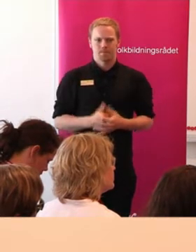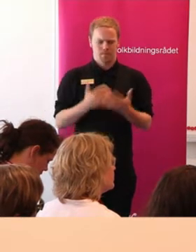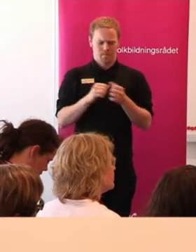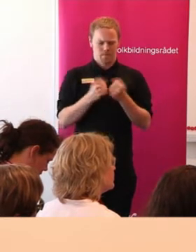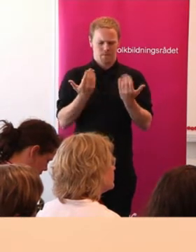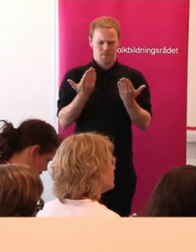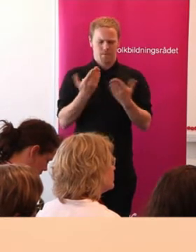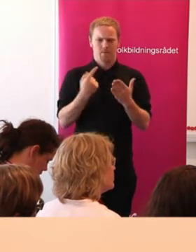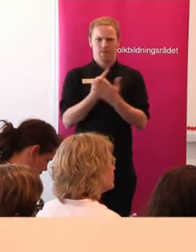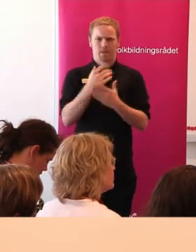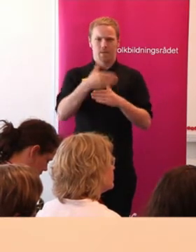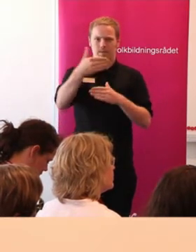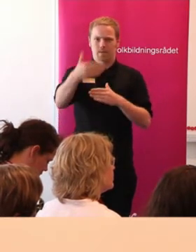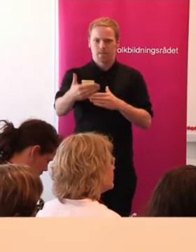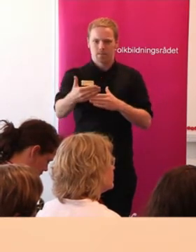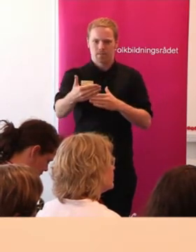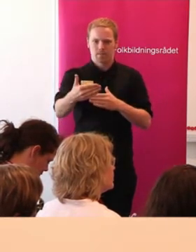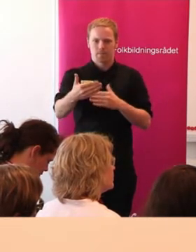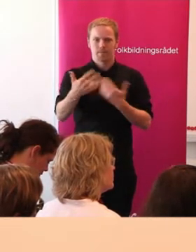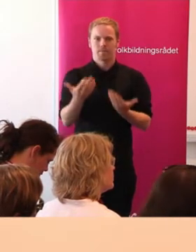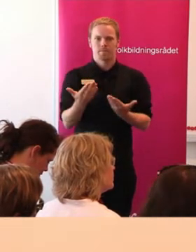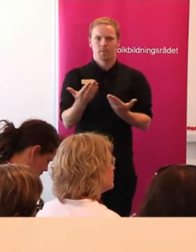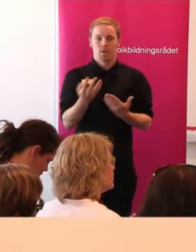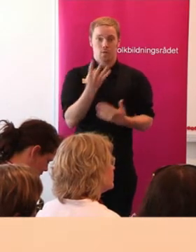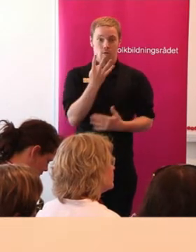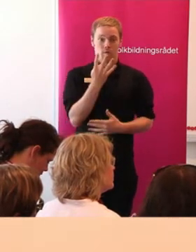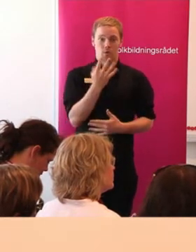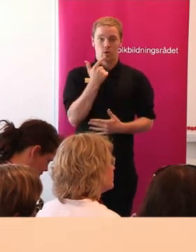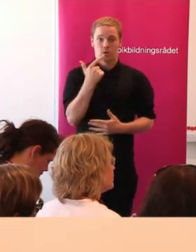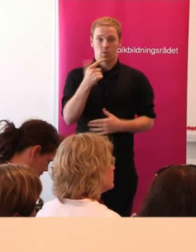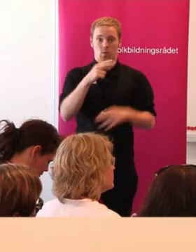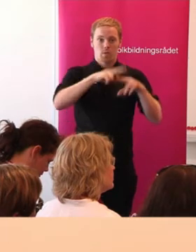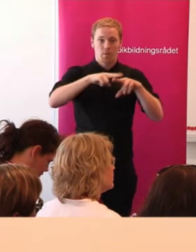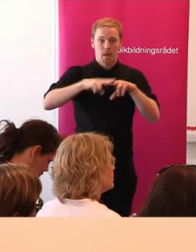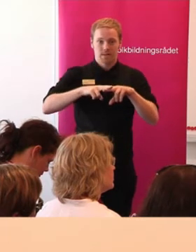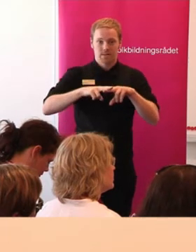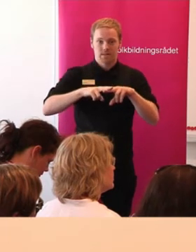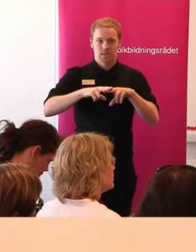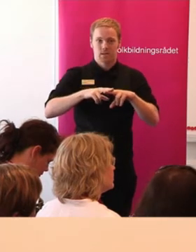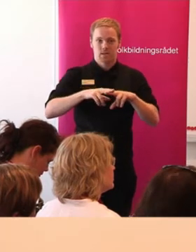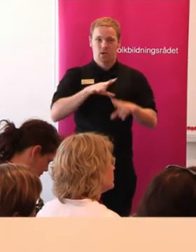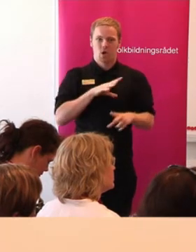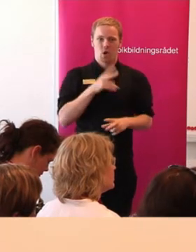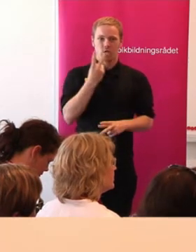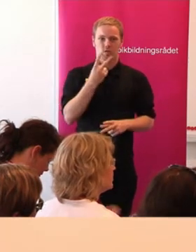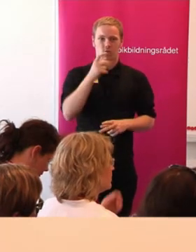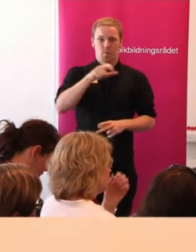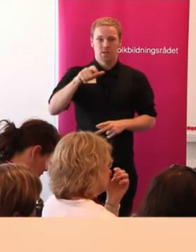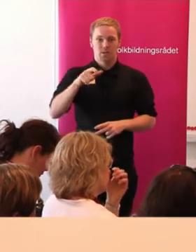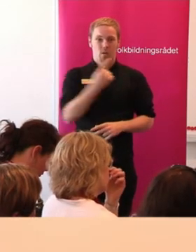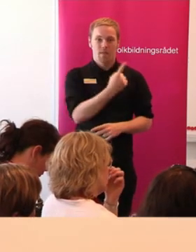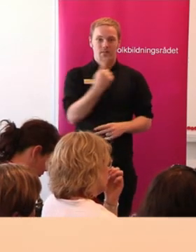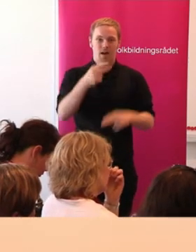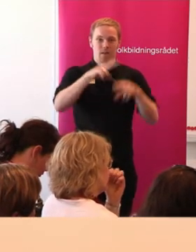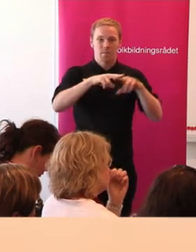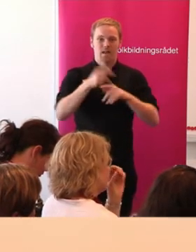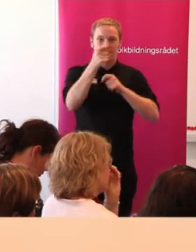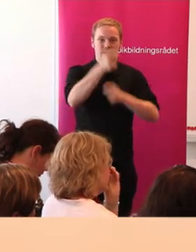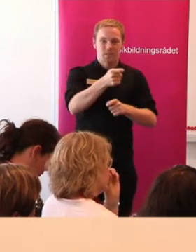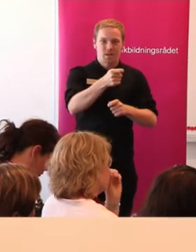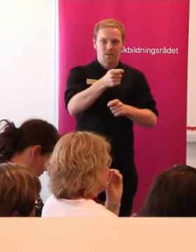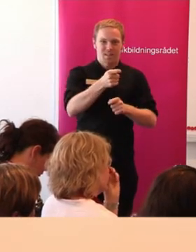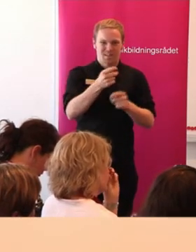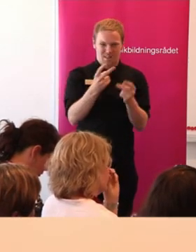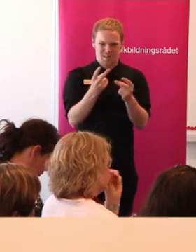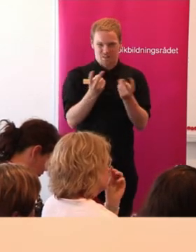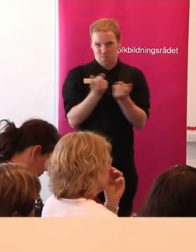sen? 4000 platser, vi har ett söktryck på 2 sökanden per plats. Det innebär att vi har 12